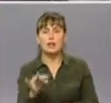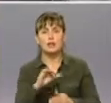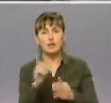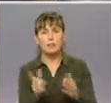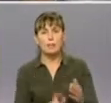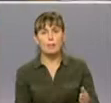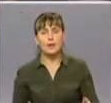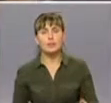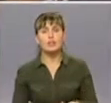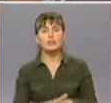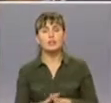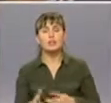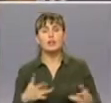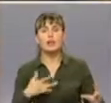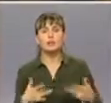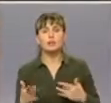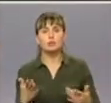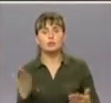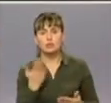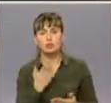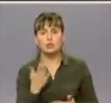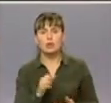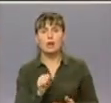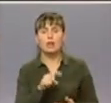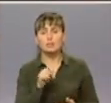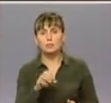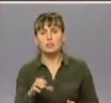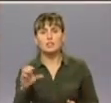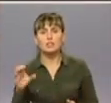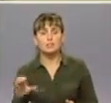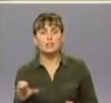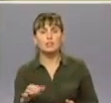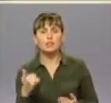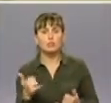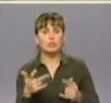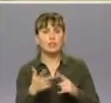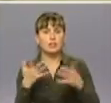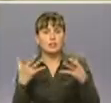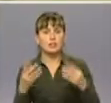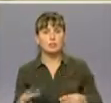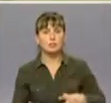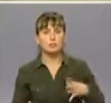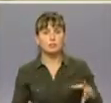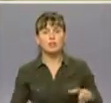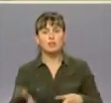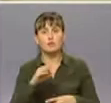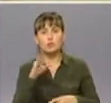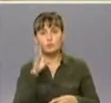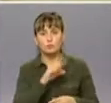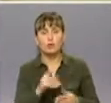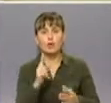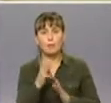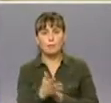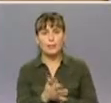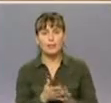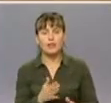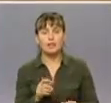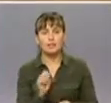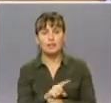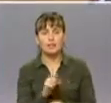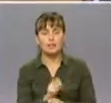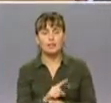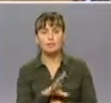Роль Коркыта исполняет актер театра и кино Азамат Сатыбалды. Хотя всего третий день репетиции, все уже успели понять задачи режиссера. Всего в